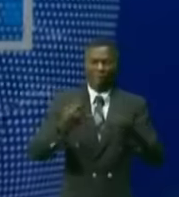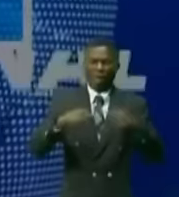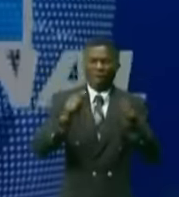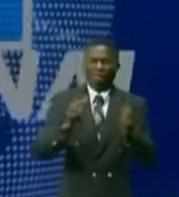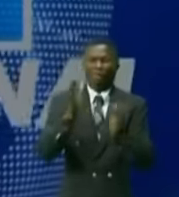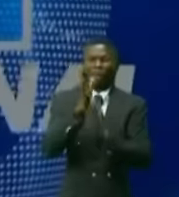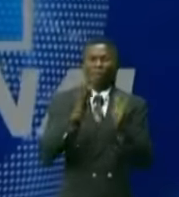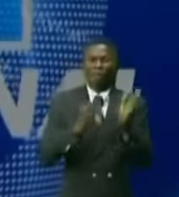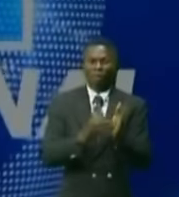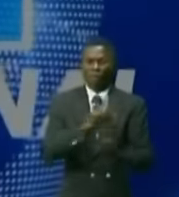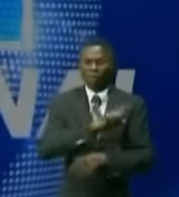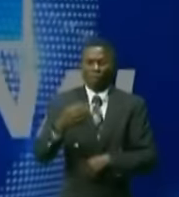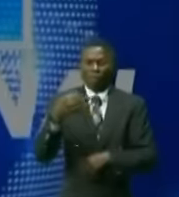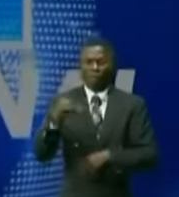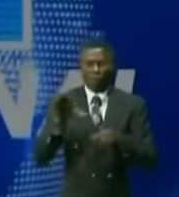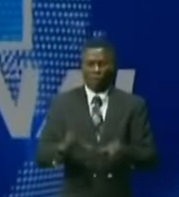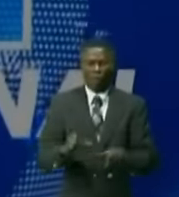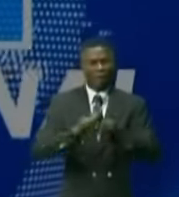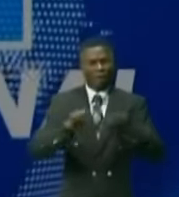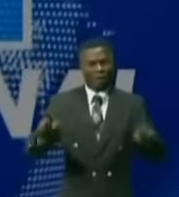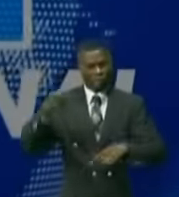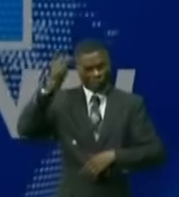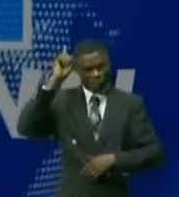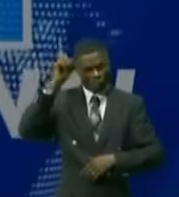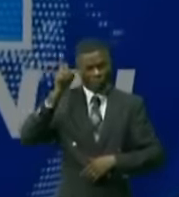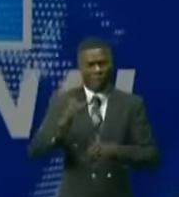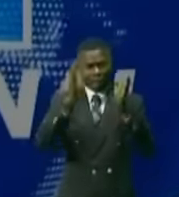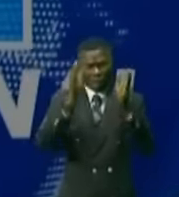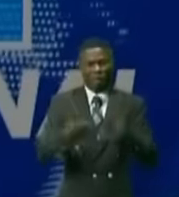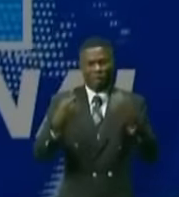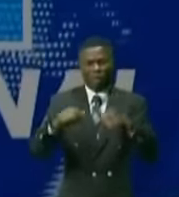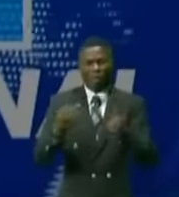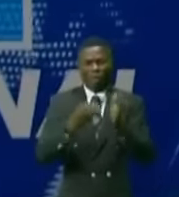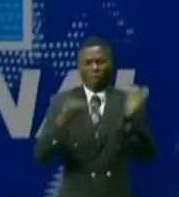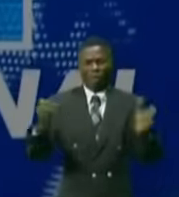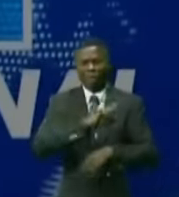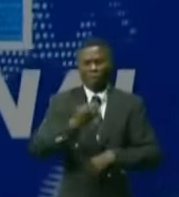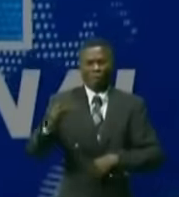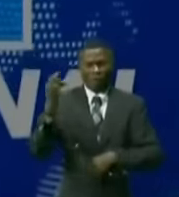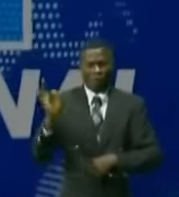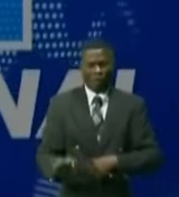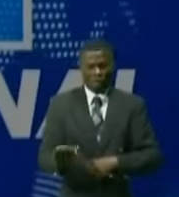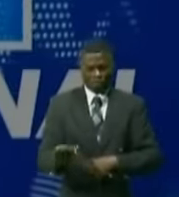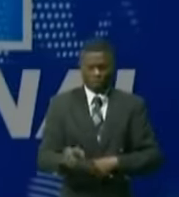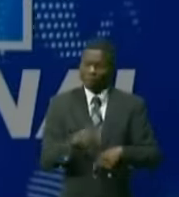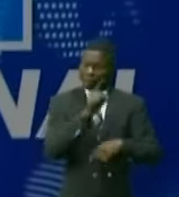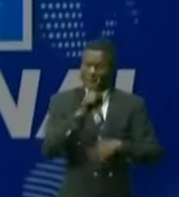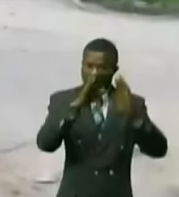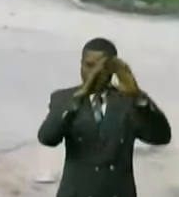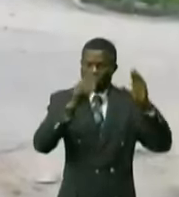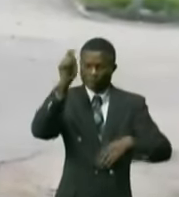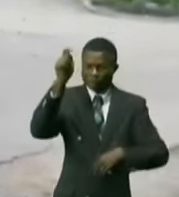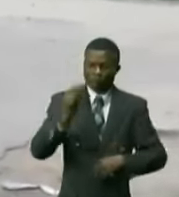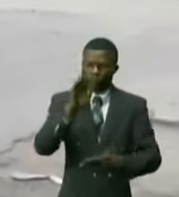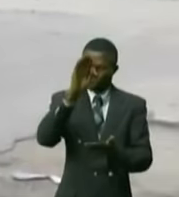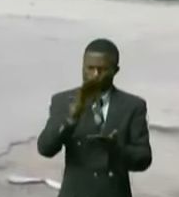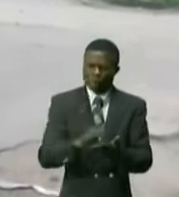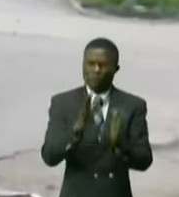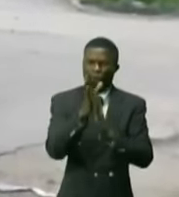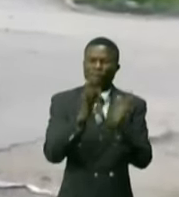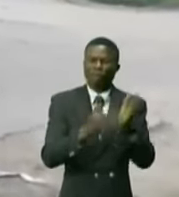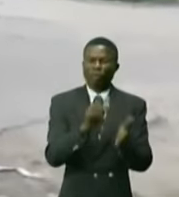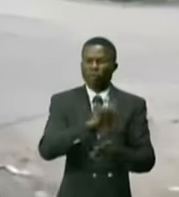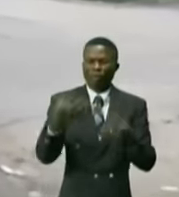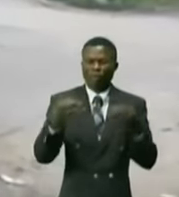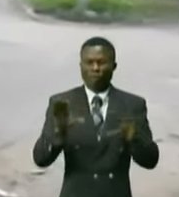francs congolais. Par contre, ailleurs, ces sacs sont vendus à 70 000 francs congolais. Un reportage d'Oscar Mbalkaïch.